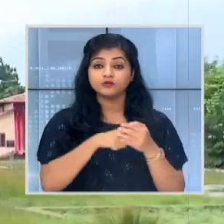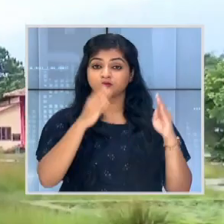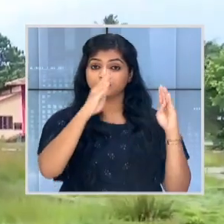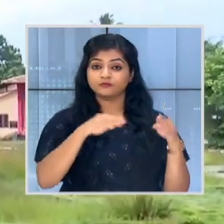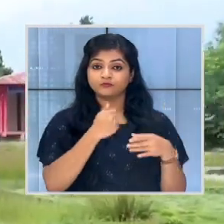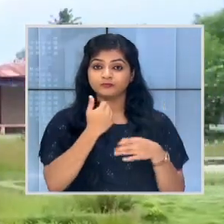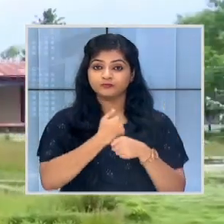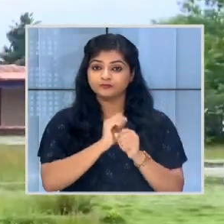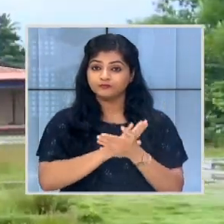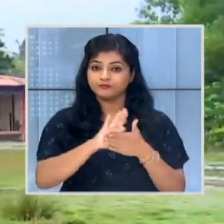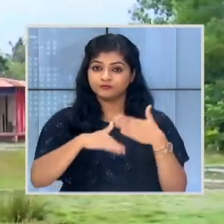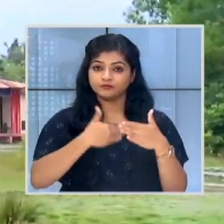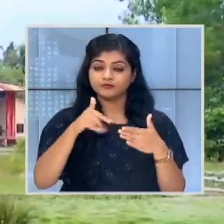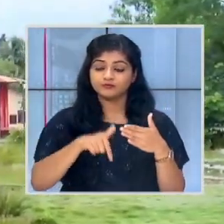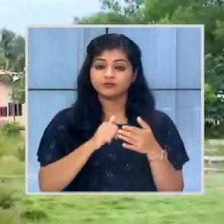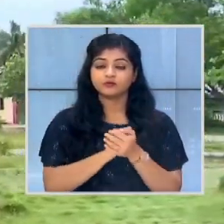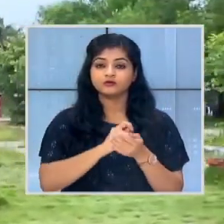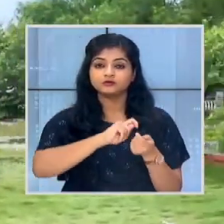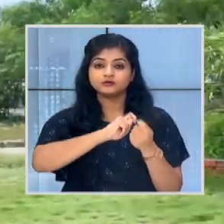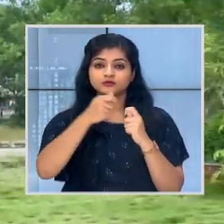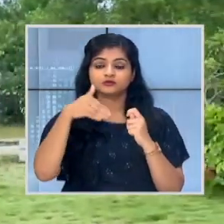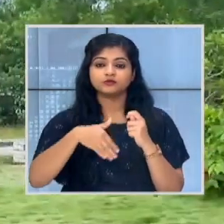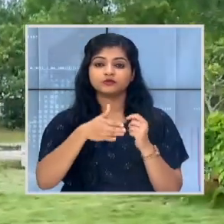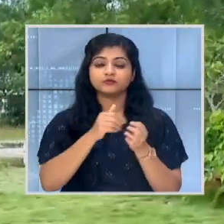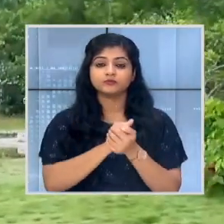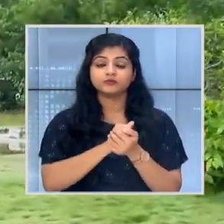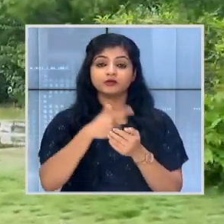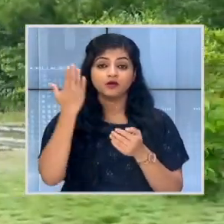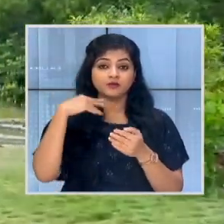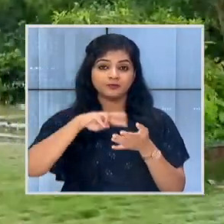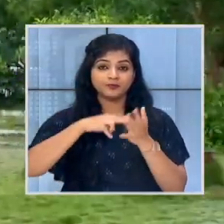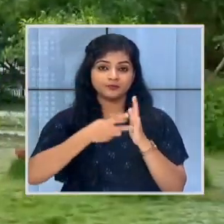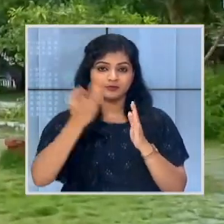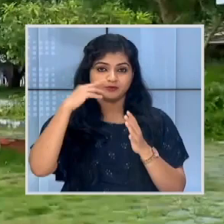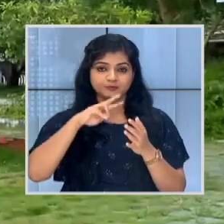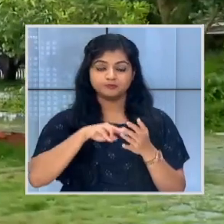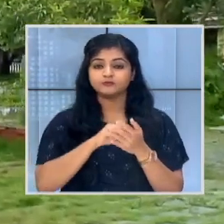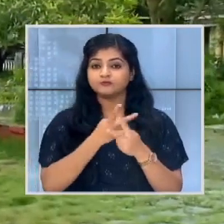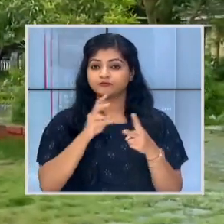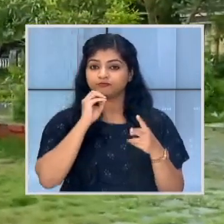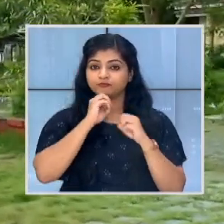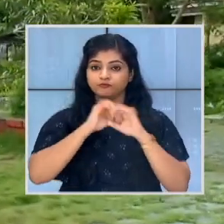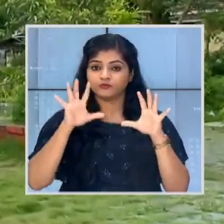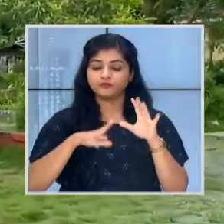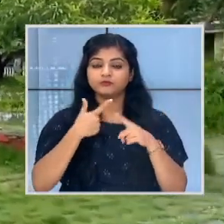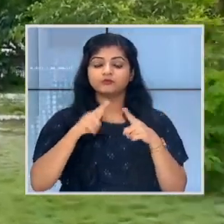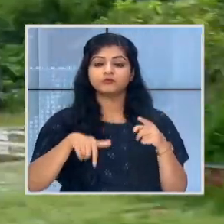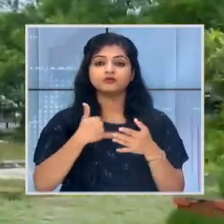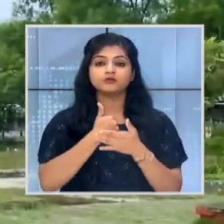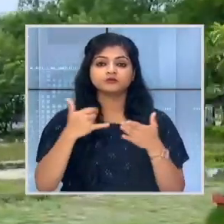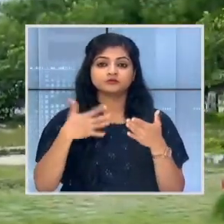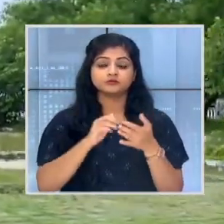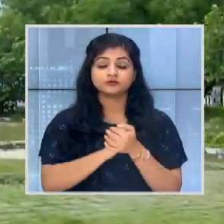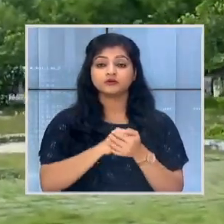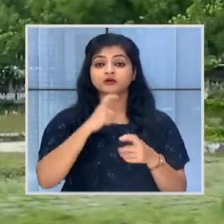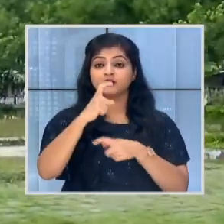പൂർത്തീകരണം കഴിഞ്ഞതിന് ശേഷം ഇത് ഈ രീതിയിലേക്ക് മാറുകയാണ്. കാരണം പിന്നീട് ഇവിടെ പ്രഖ്യാപിച്ച പദ്ധതികളൊന്നും തന്നെ നടന്നിട്ടില്ല. ഇവിടെ കരാർ ഏറ്റെടുത്ത കമ്പനിക്ക് പോലും